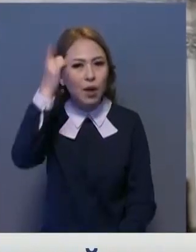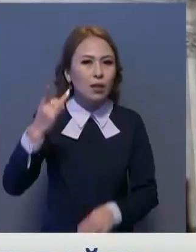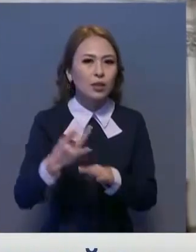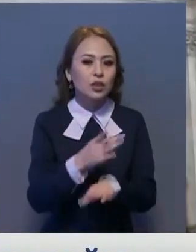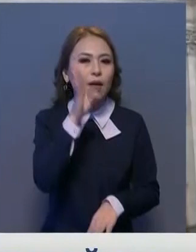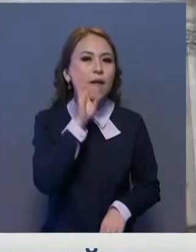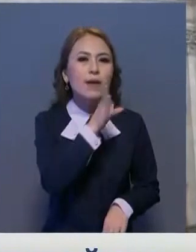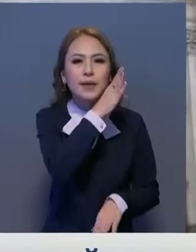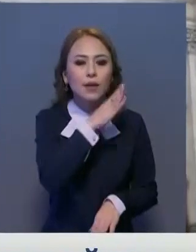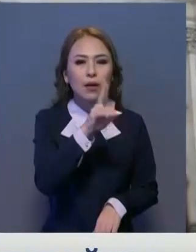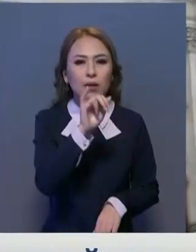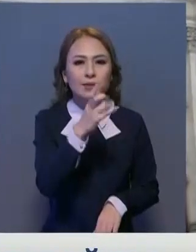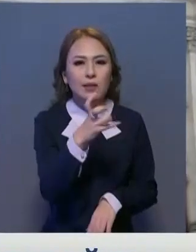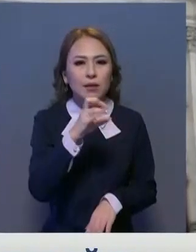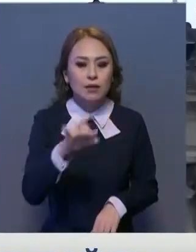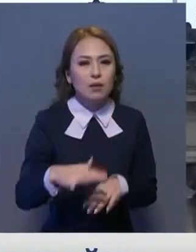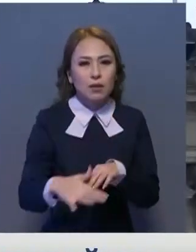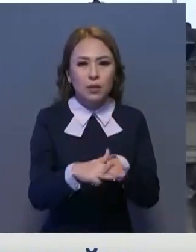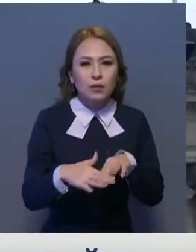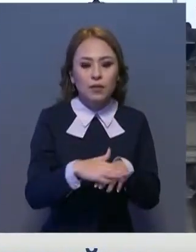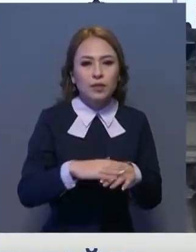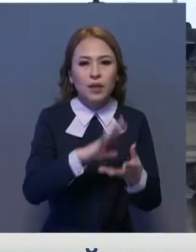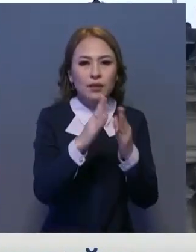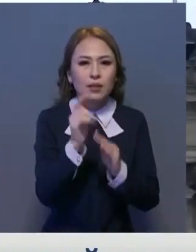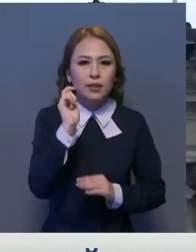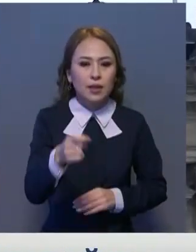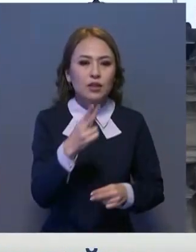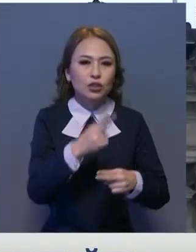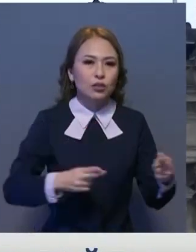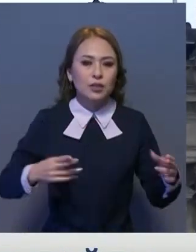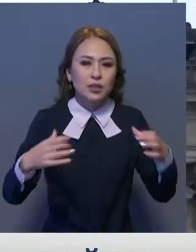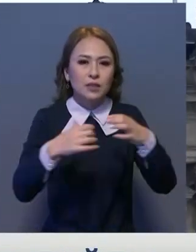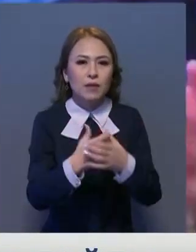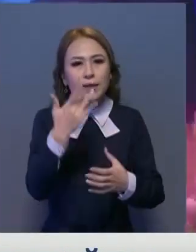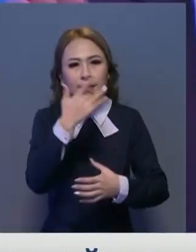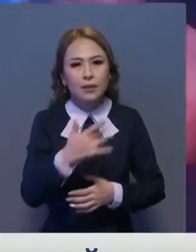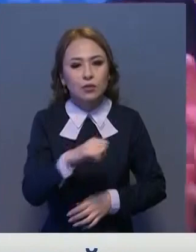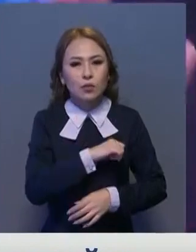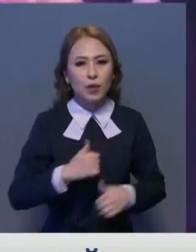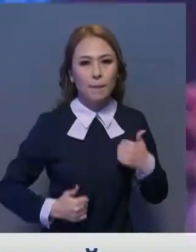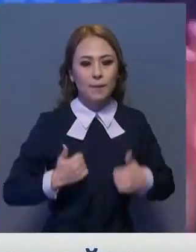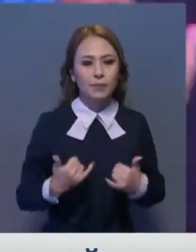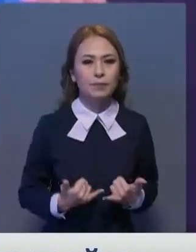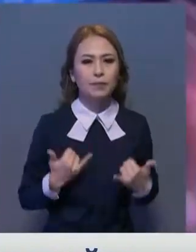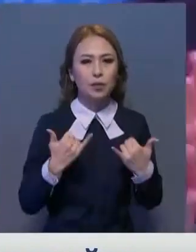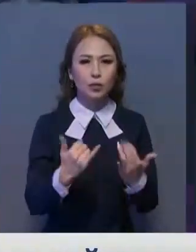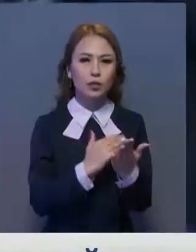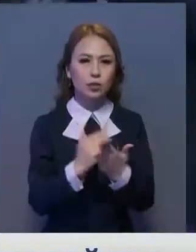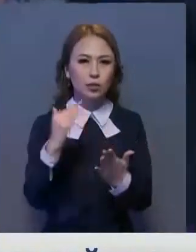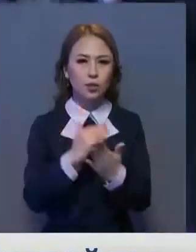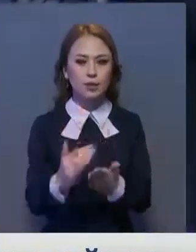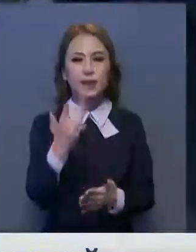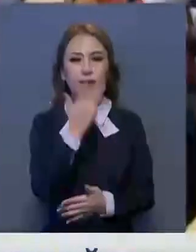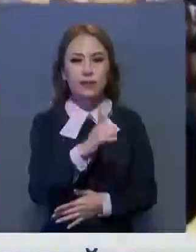алғашқы әйел канцлері. Халық арасында темір фрау атанған ол әлемдік саясат аренасында абыройы биік, мерейі үстем